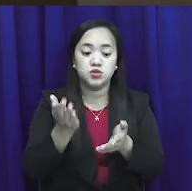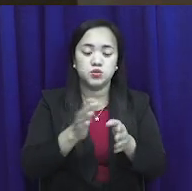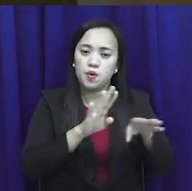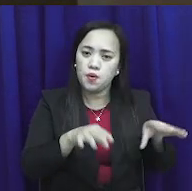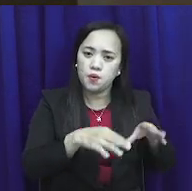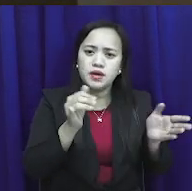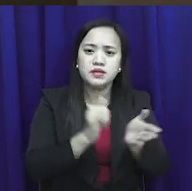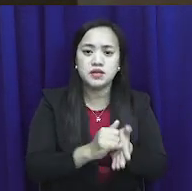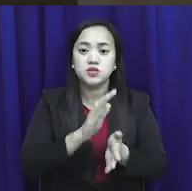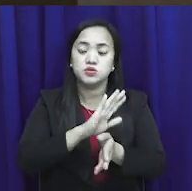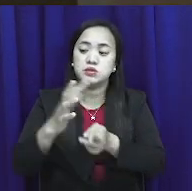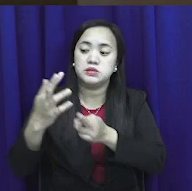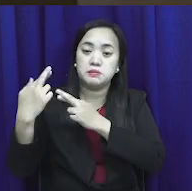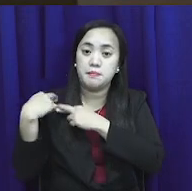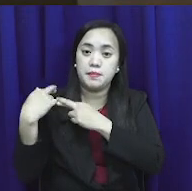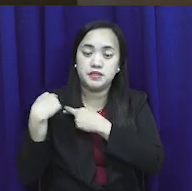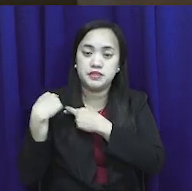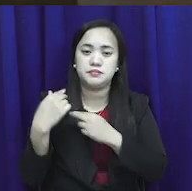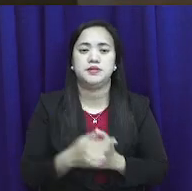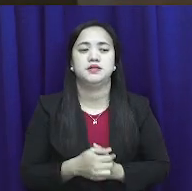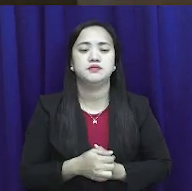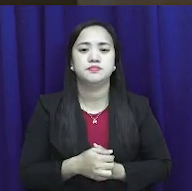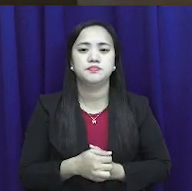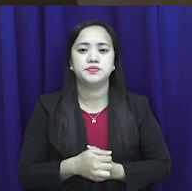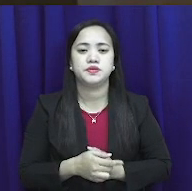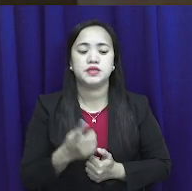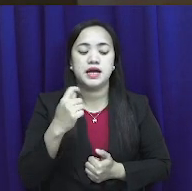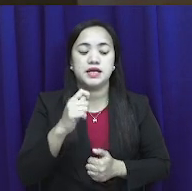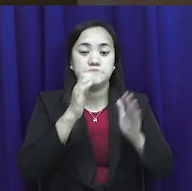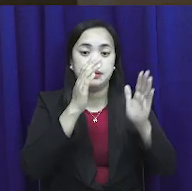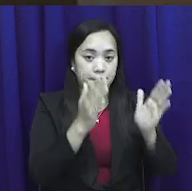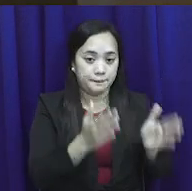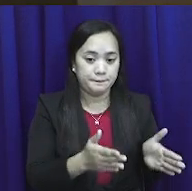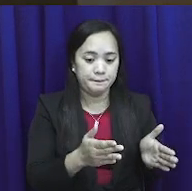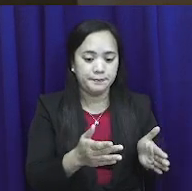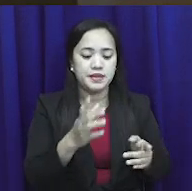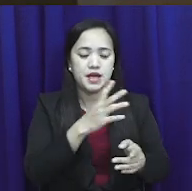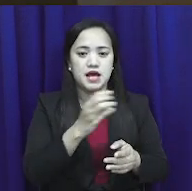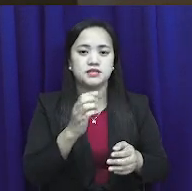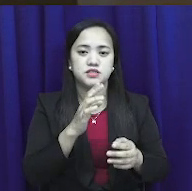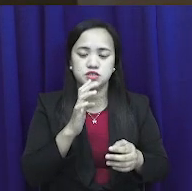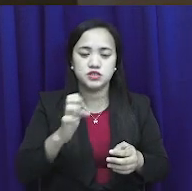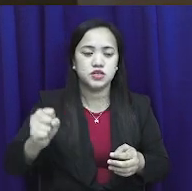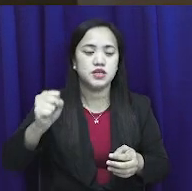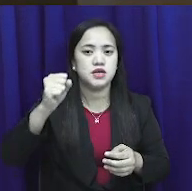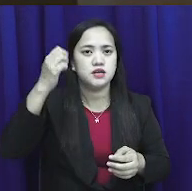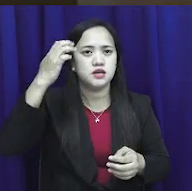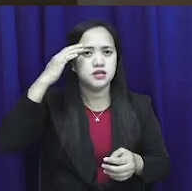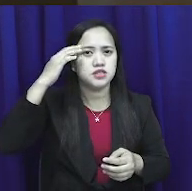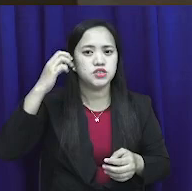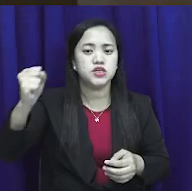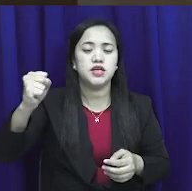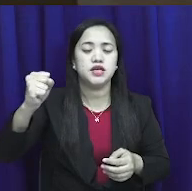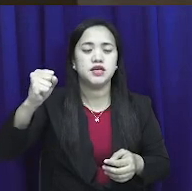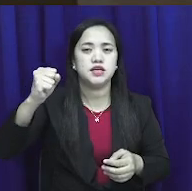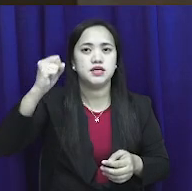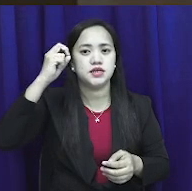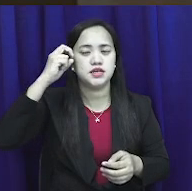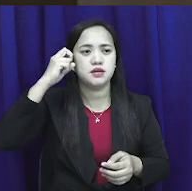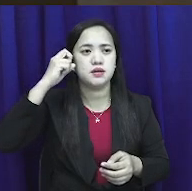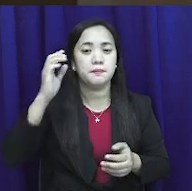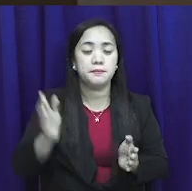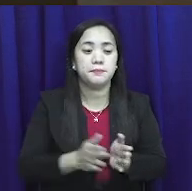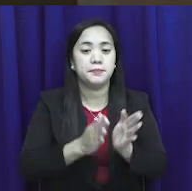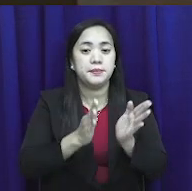asawa dito yung asawa dito at yung anak she praised the the children prais